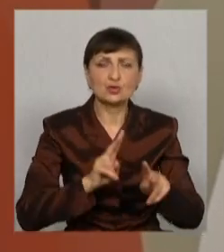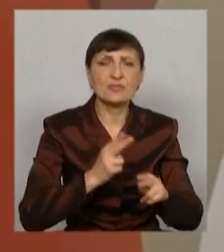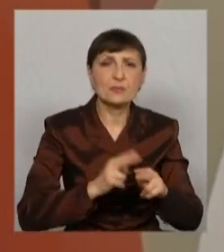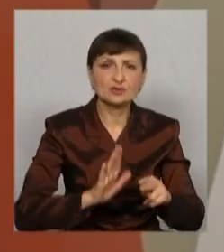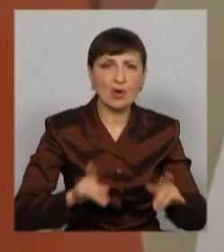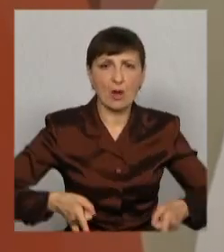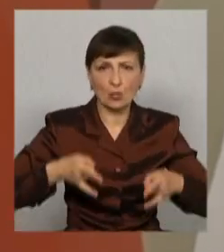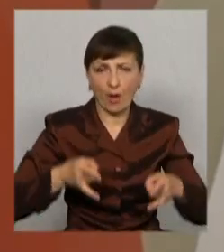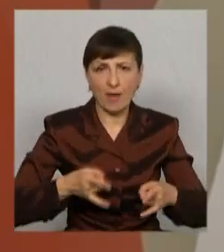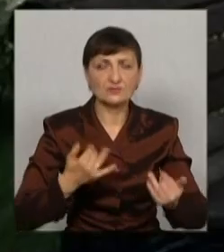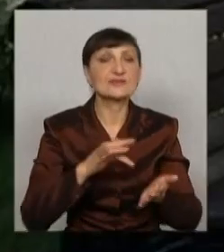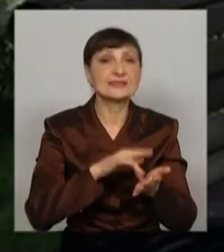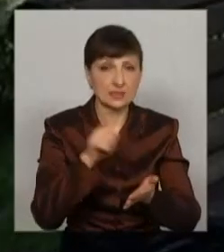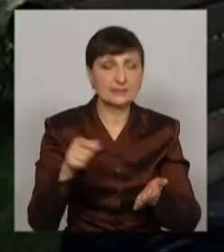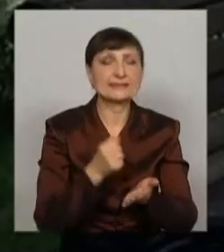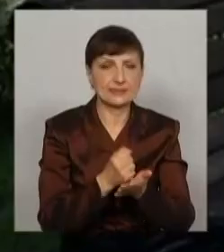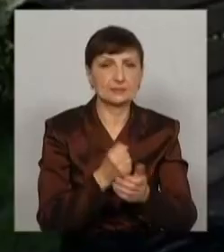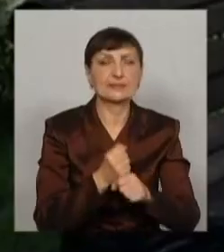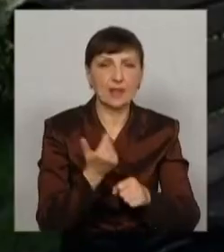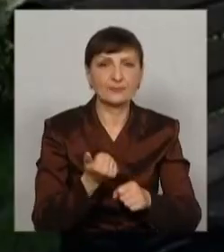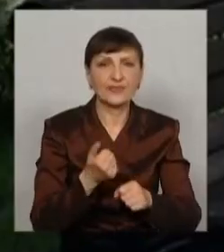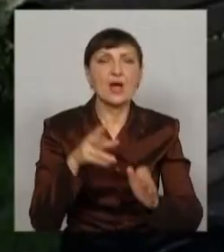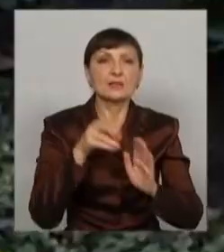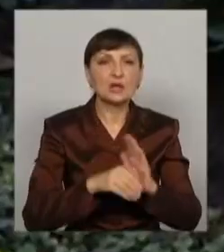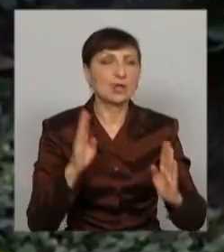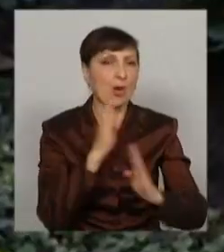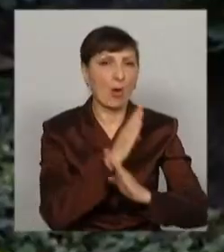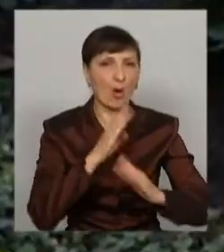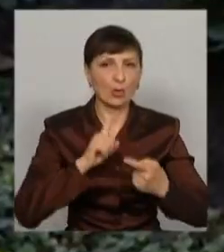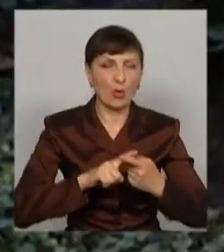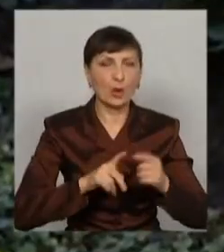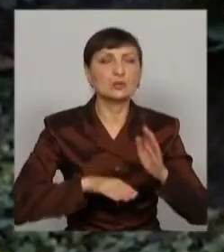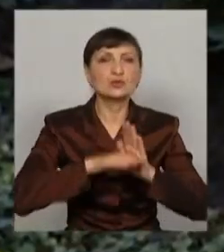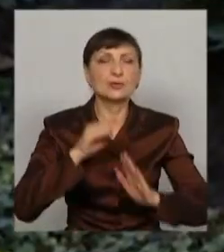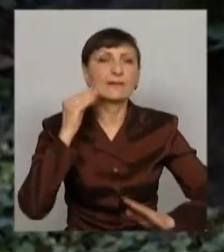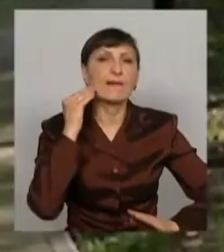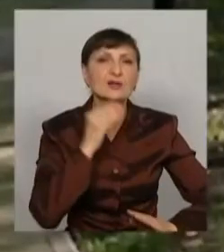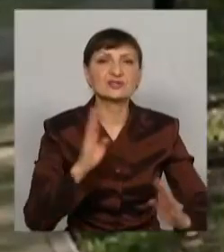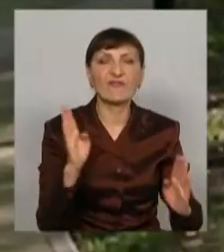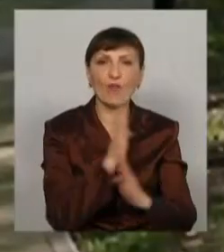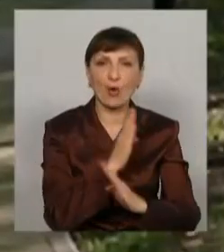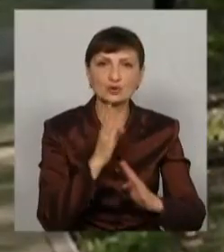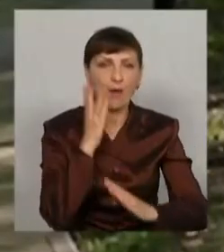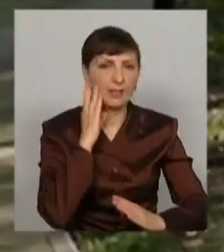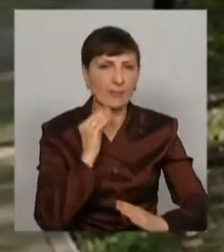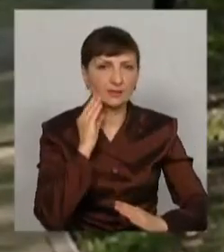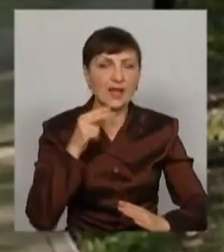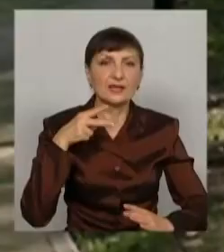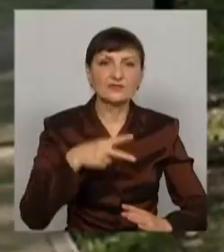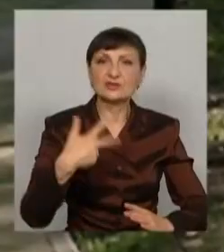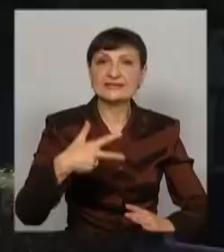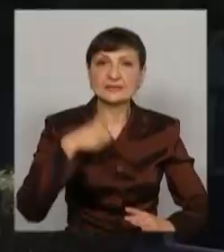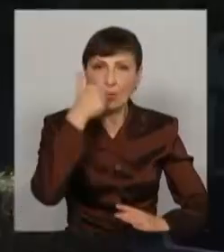Сейчас это в центре делается. В плане учли и вопросы экологии. В приоритете улучшение качества воздуха города. К 30-му году в